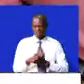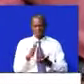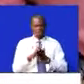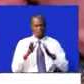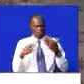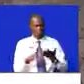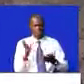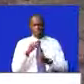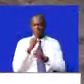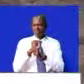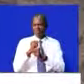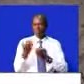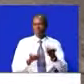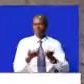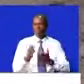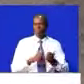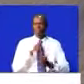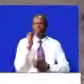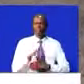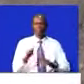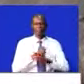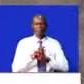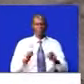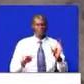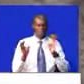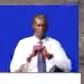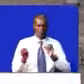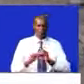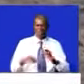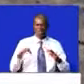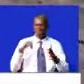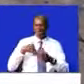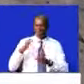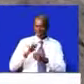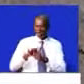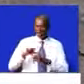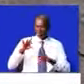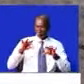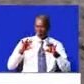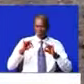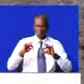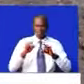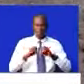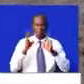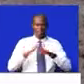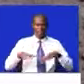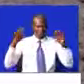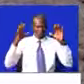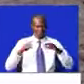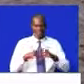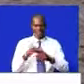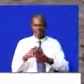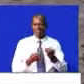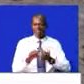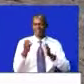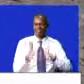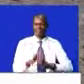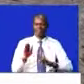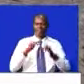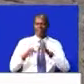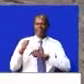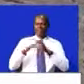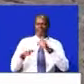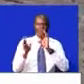kama waloke ni, ok wane ka en kama onego waloke. Otimo chuodho, ma ka koth ochwe, to customers ok nyal